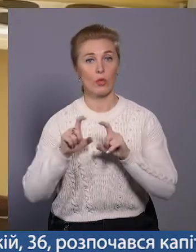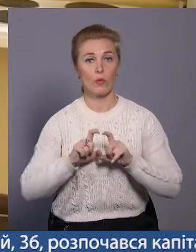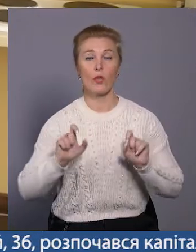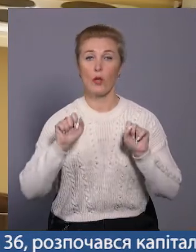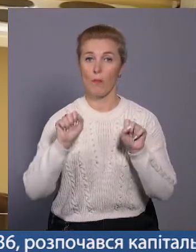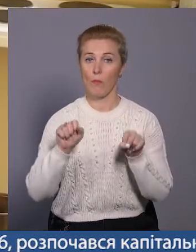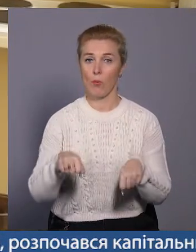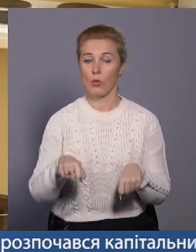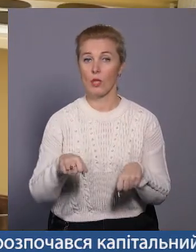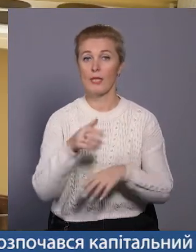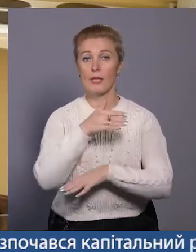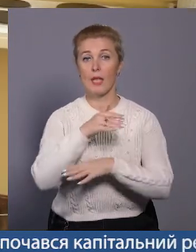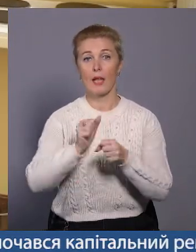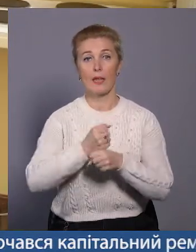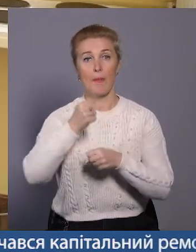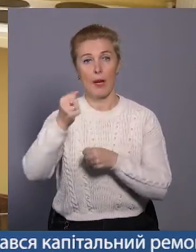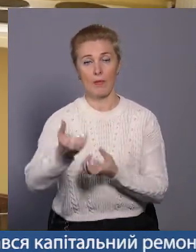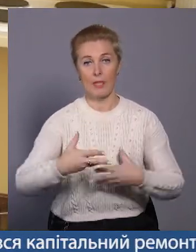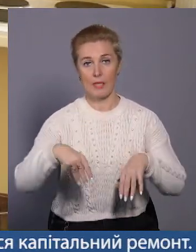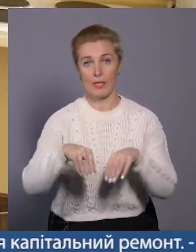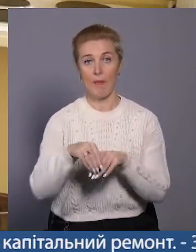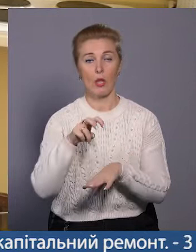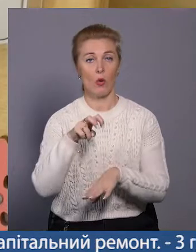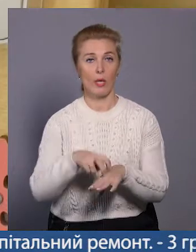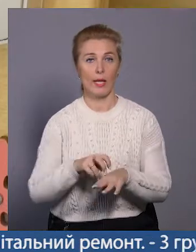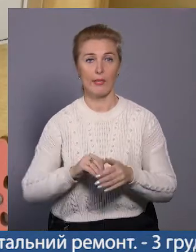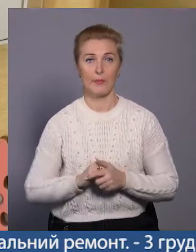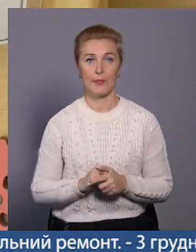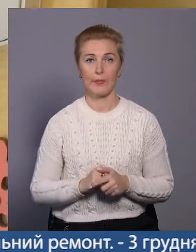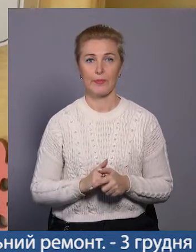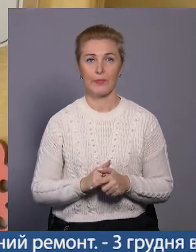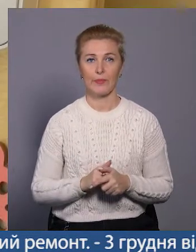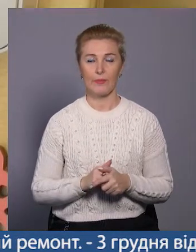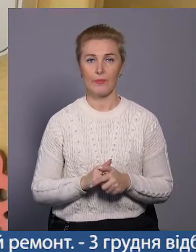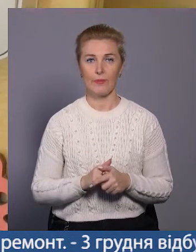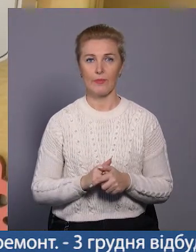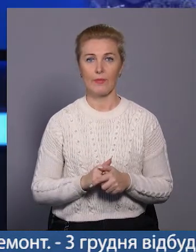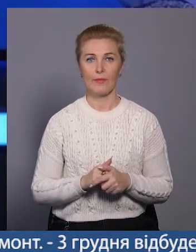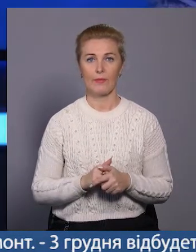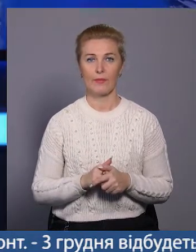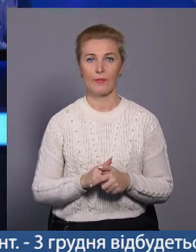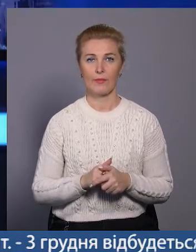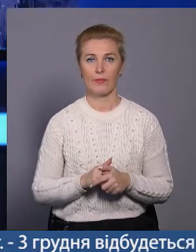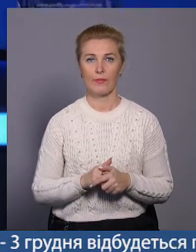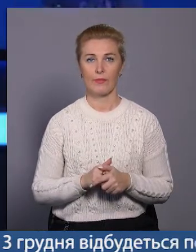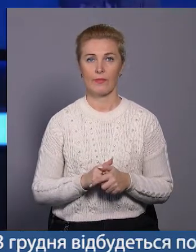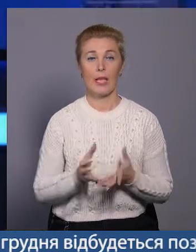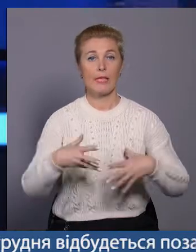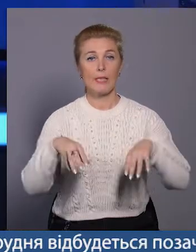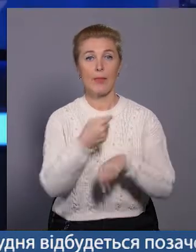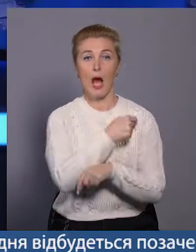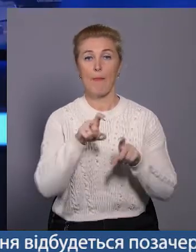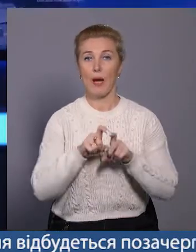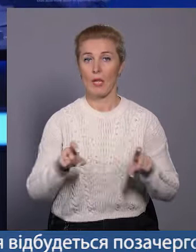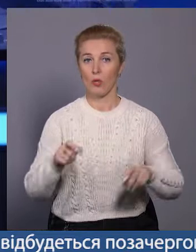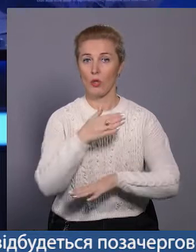відновного лікування можна за направленням сімейного лікаря. Аліна Косарева, Юрій Старушкін. Новини міста. Сімейній амбулаторії,